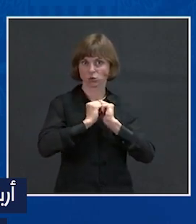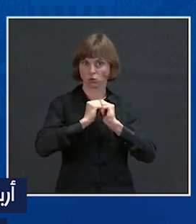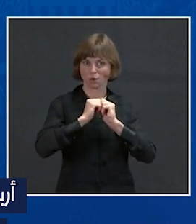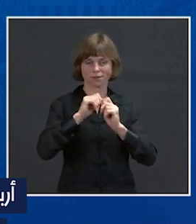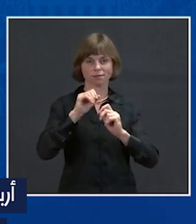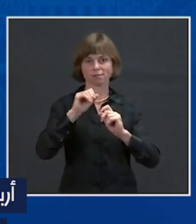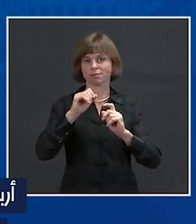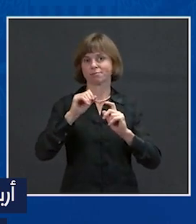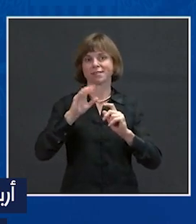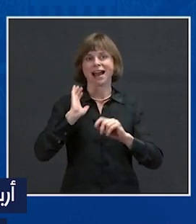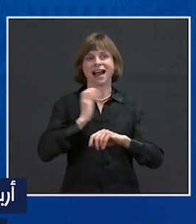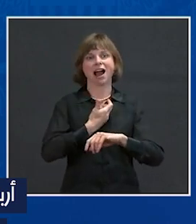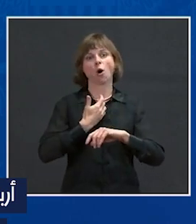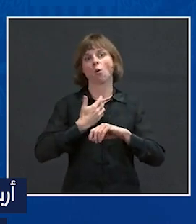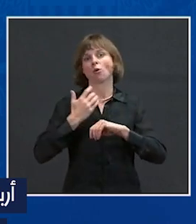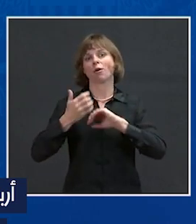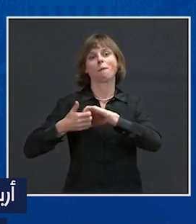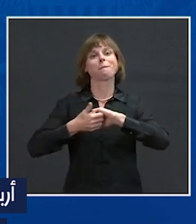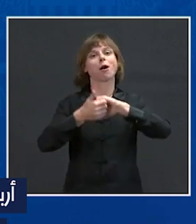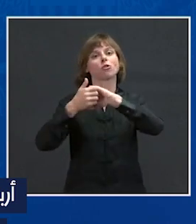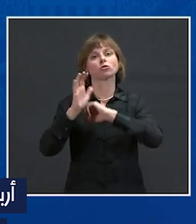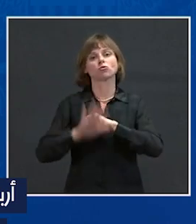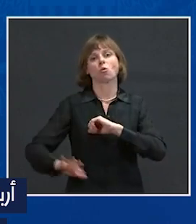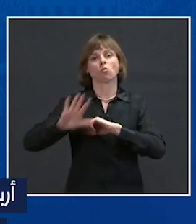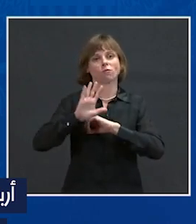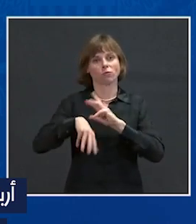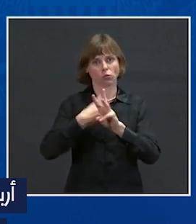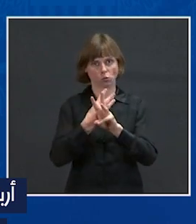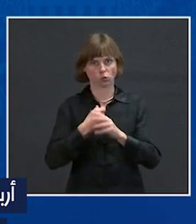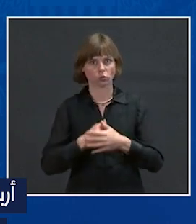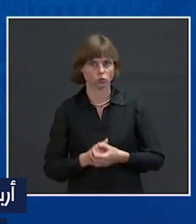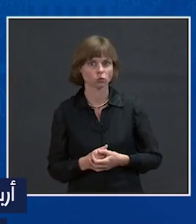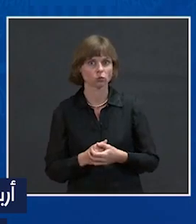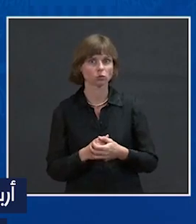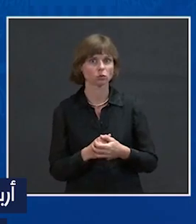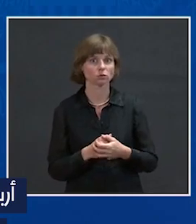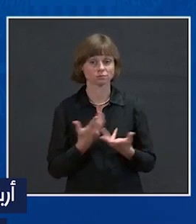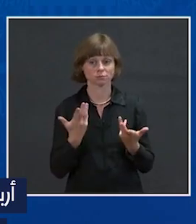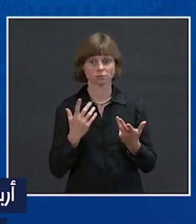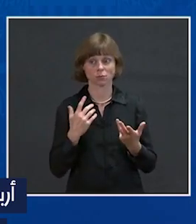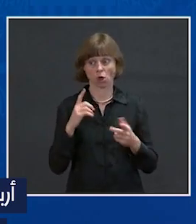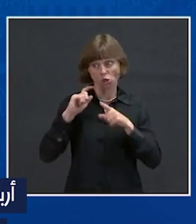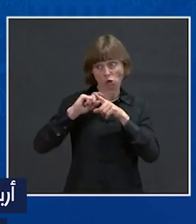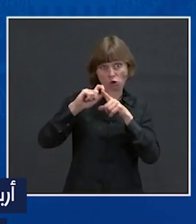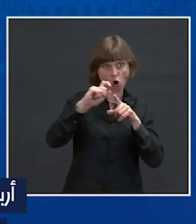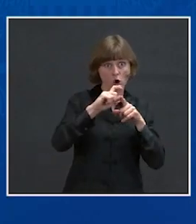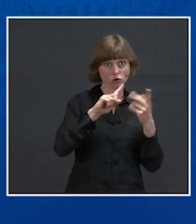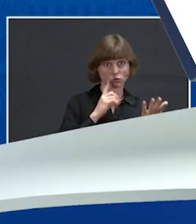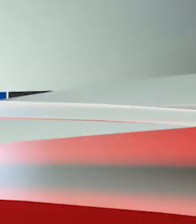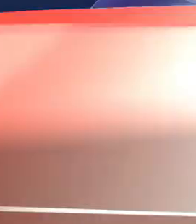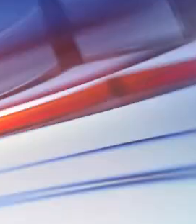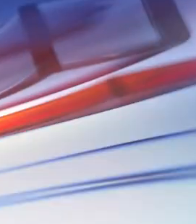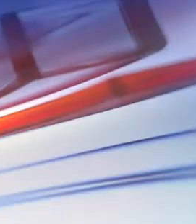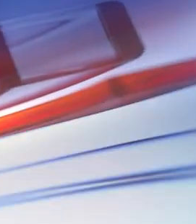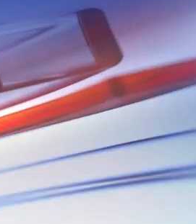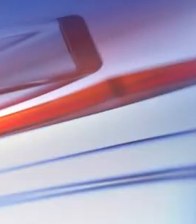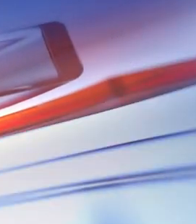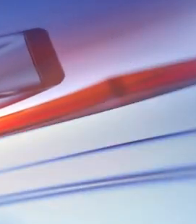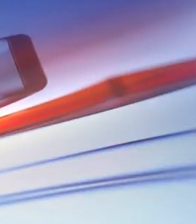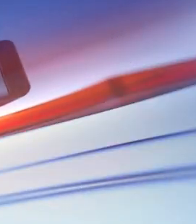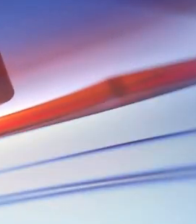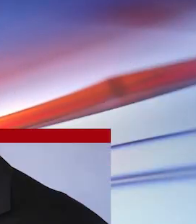هذه الإدارة، وأنها في صلب ومقدمة محادثاتنا مع شركائنا الدوليين.